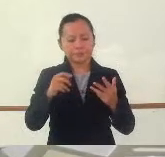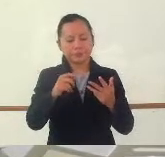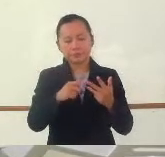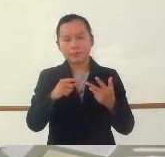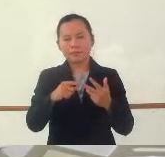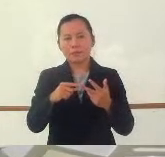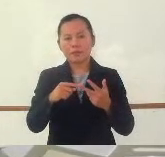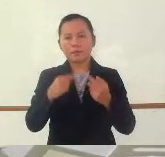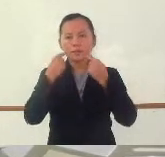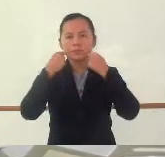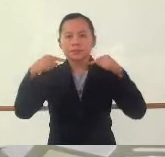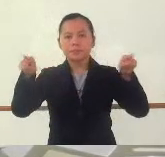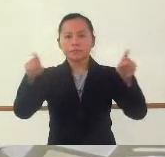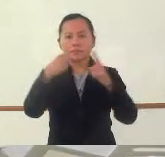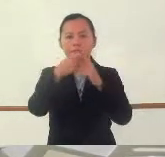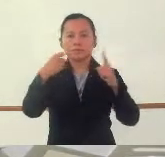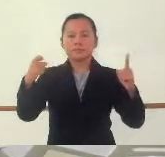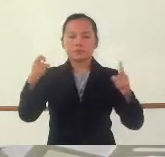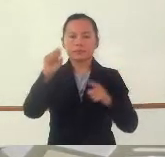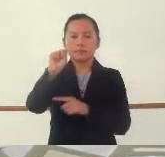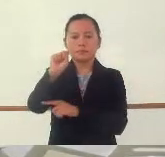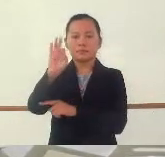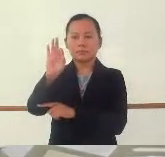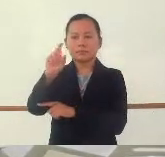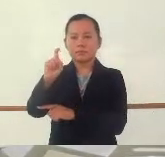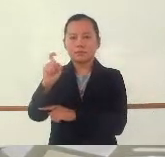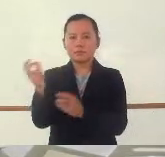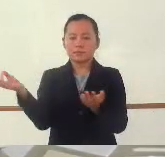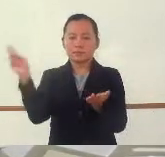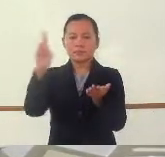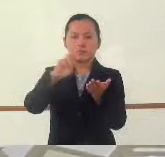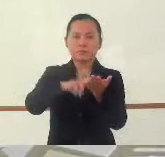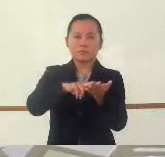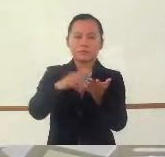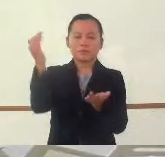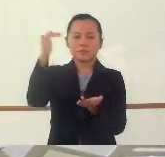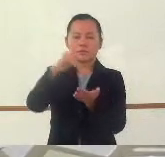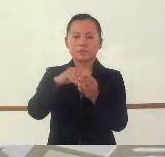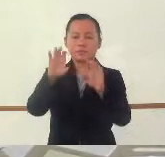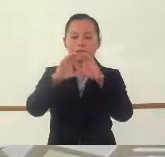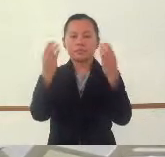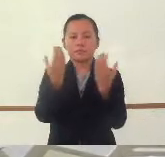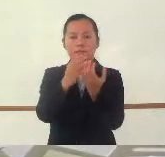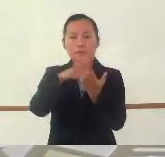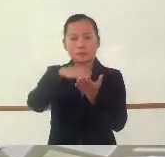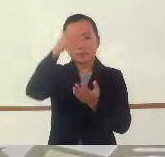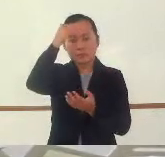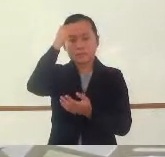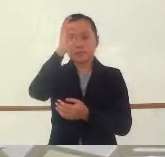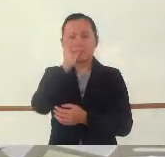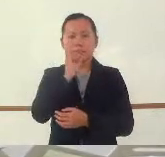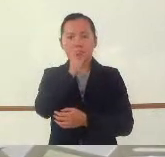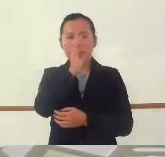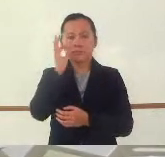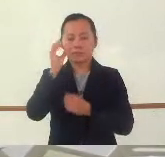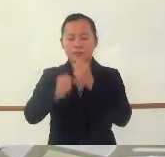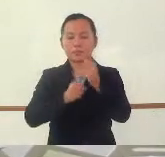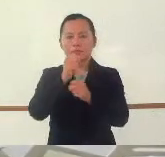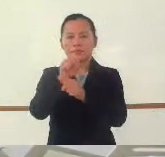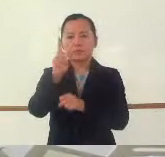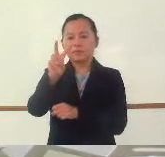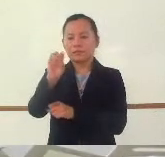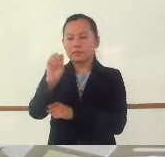pengumuman daripada KSFX adalah pendaftaran semula kelas PMG bagi 2021 secara